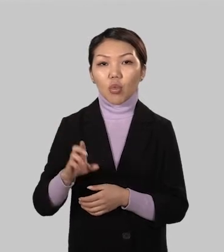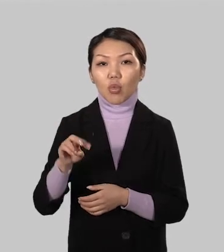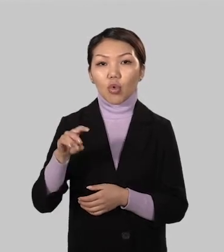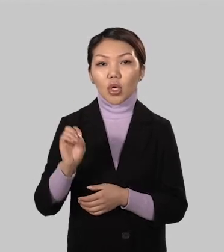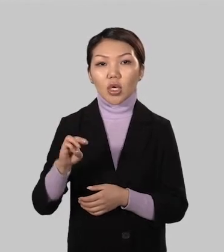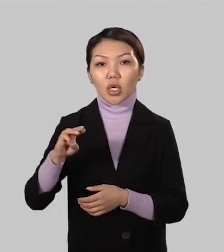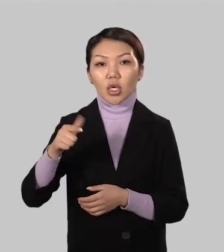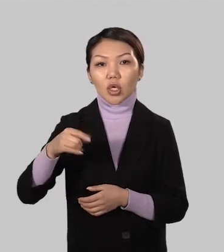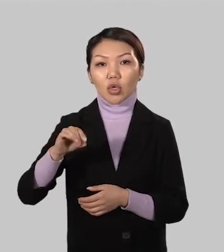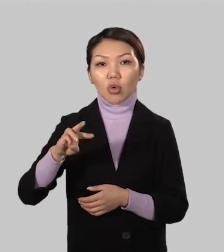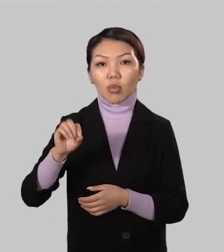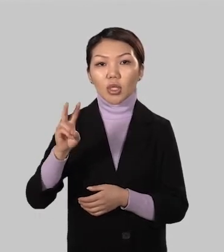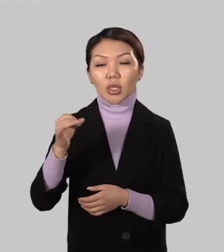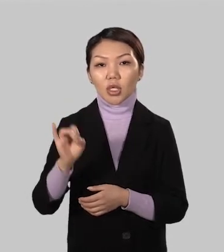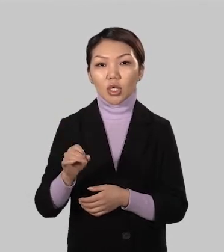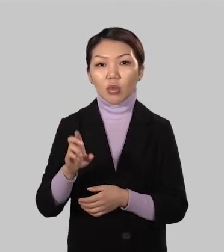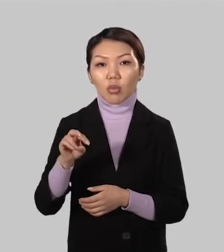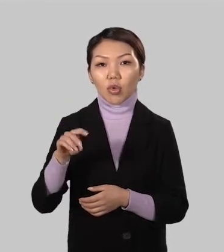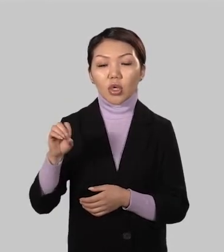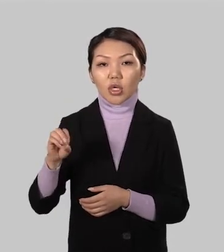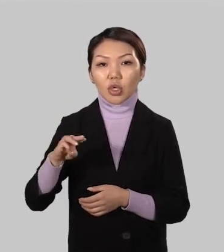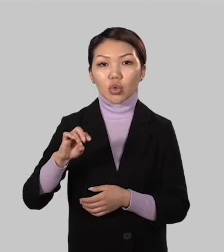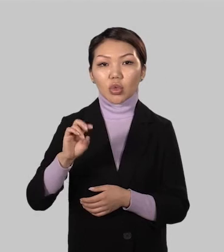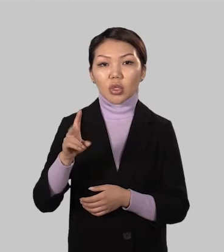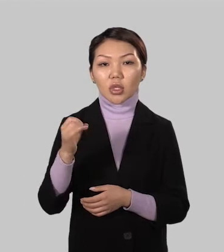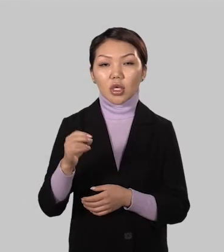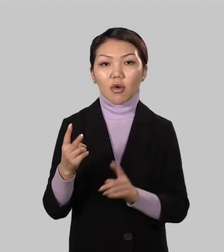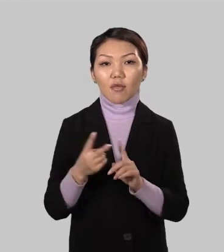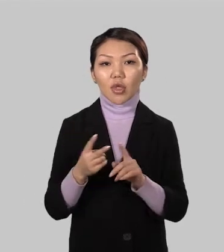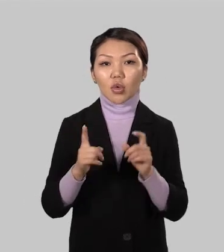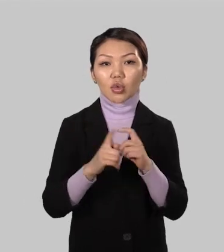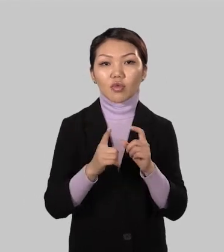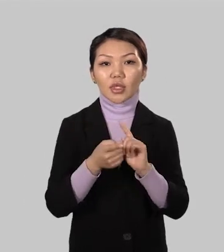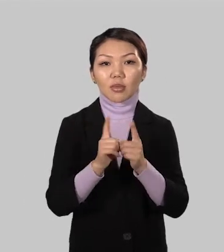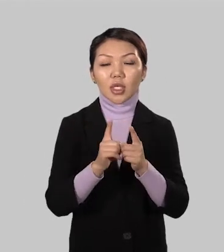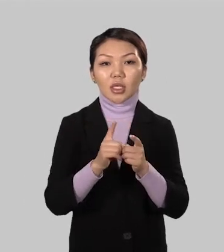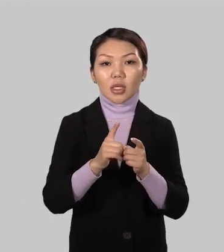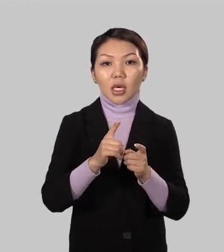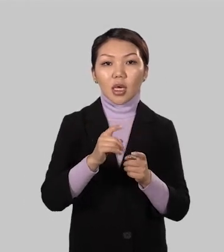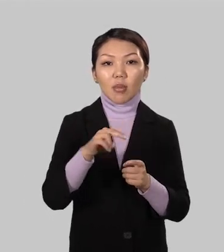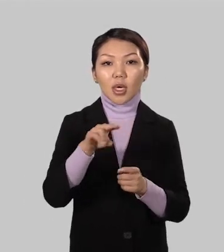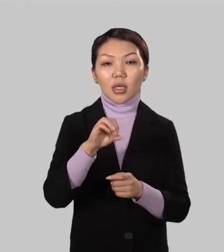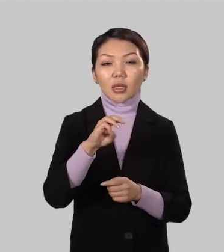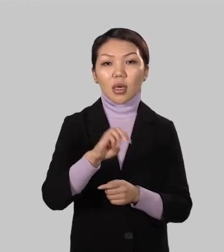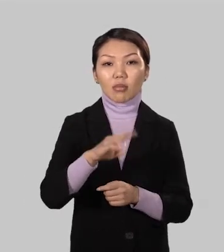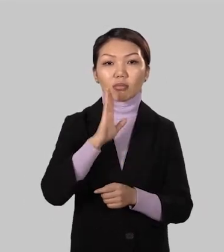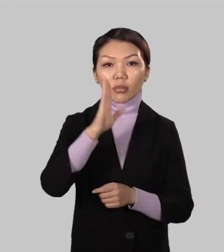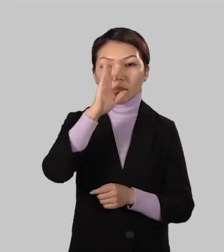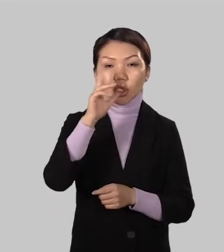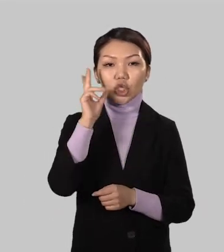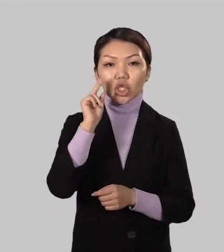тонкий второе слово данной формы изменяется по родам и числам и падежам